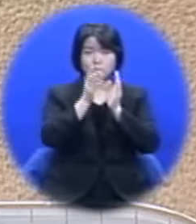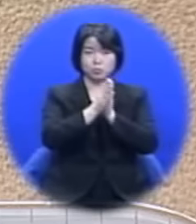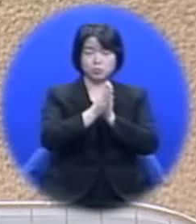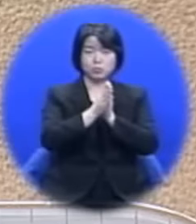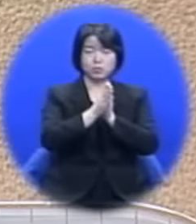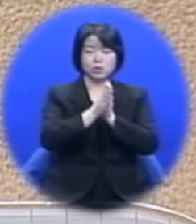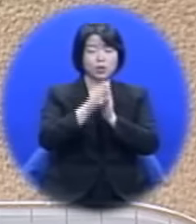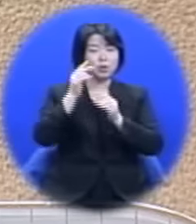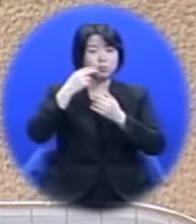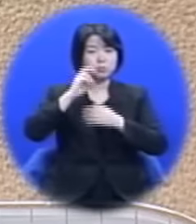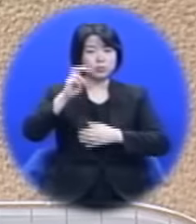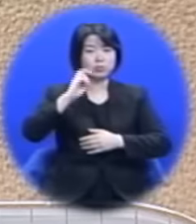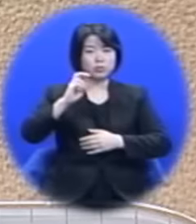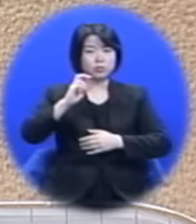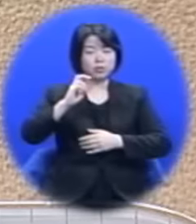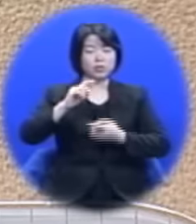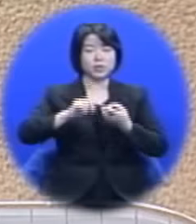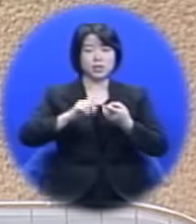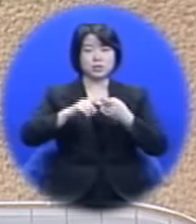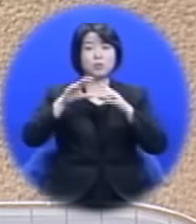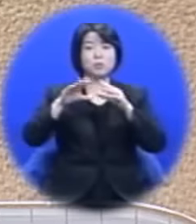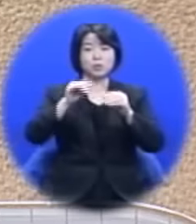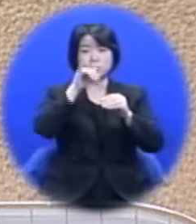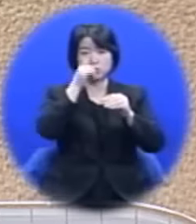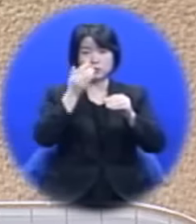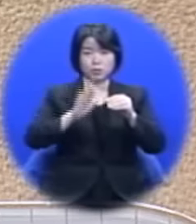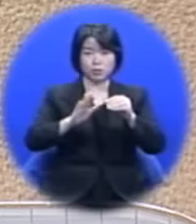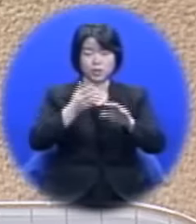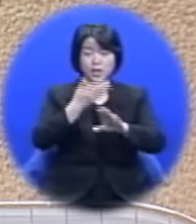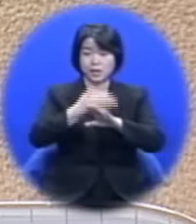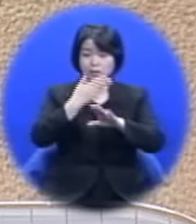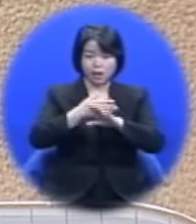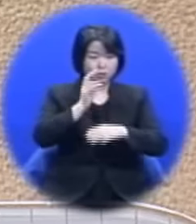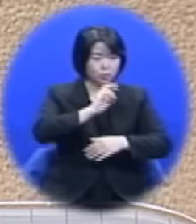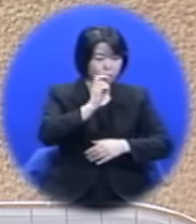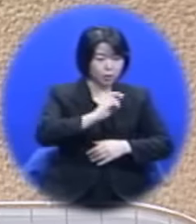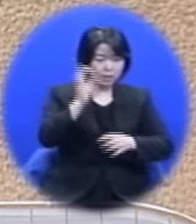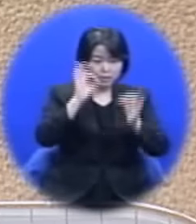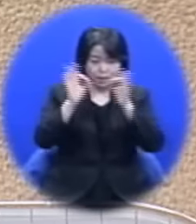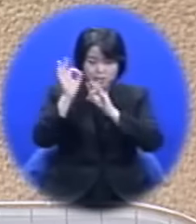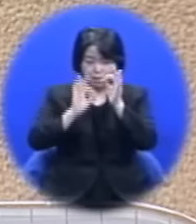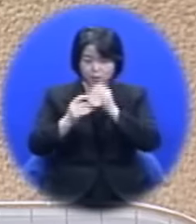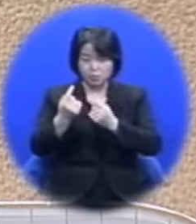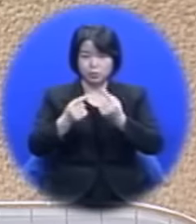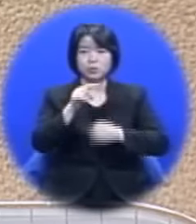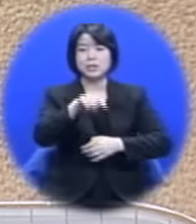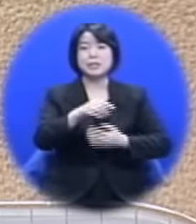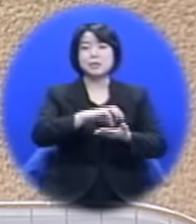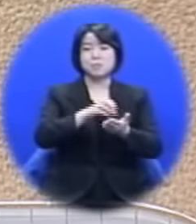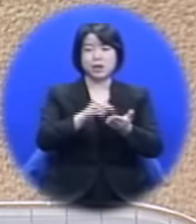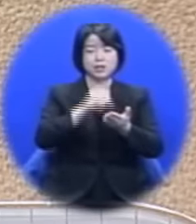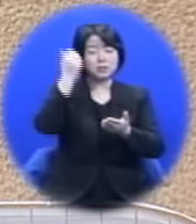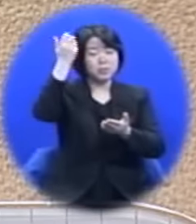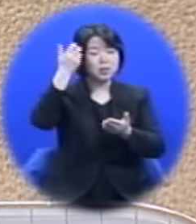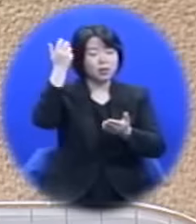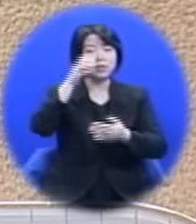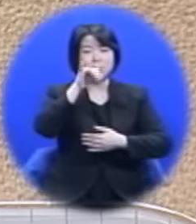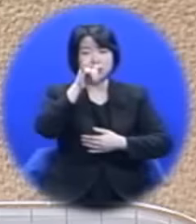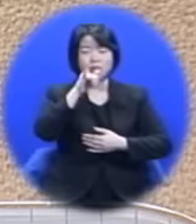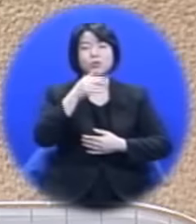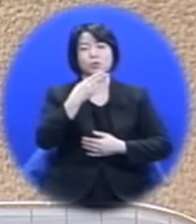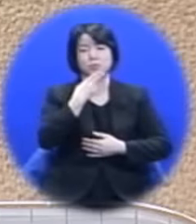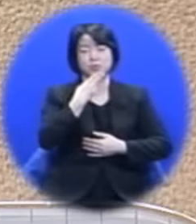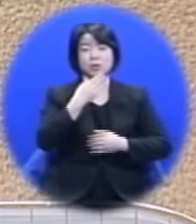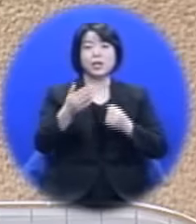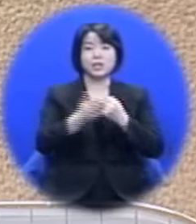안 부르게 된 거죠 그런데 다른 노래를 아무리 찾아봐도 이만큼 영감이 있는 곡이 없더라고요 그래서 여러분이